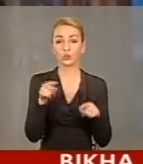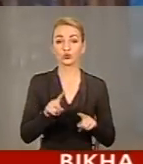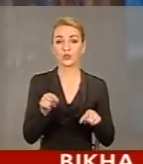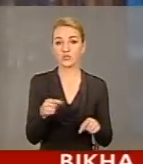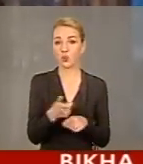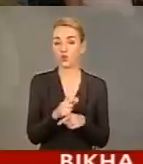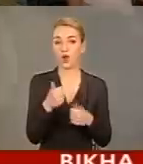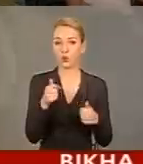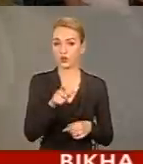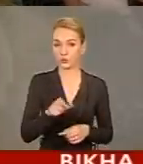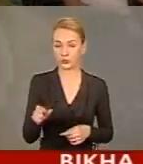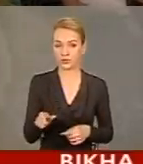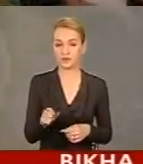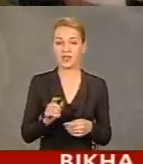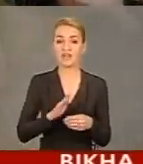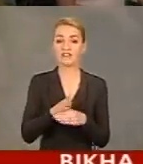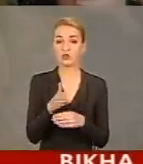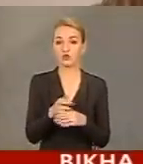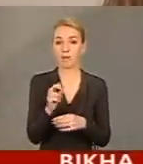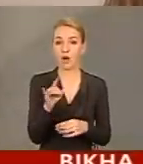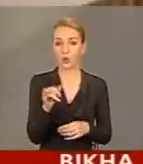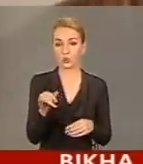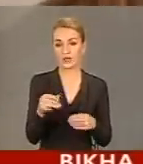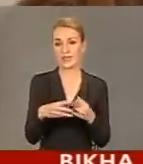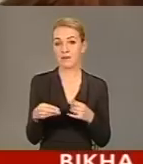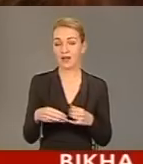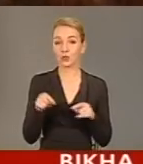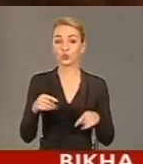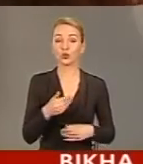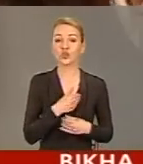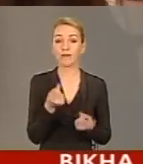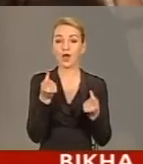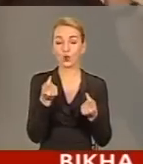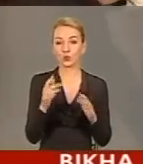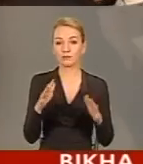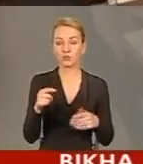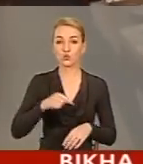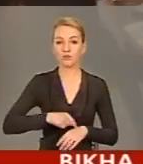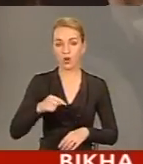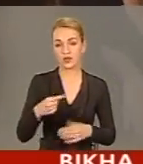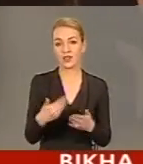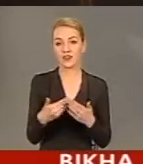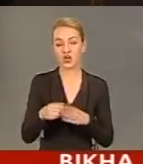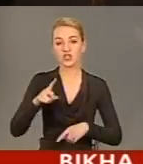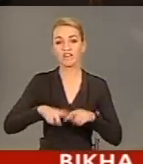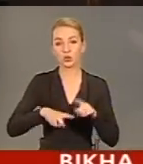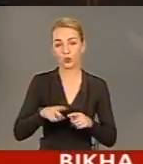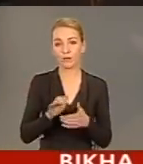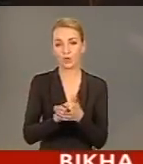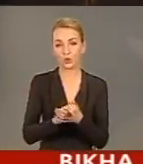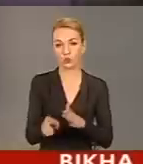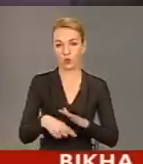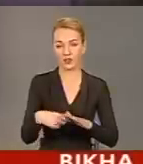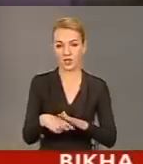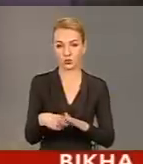здесь очень хорошие люди. Відвідувачі бару здебільшого земляки. Тут вони хоча б на якусь мить знову почуваються, наче в рідному і мирному